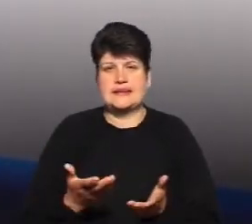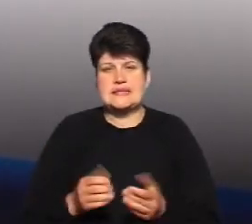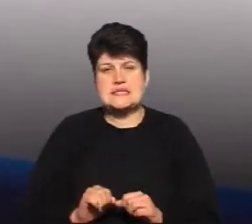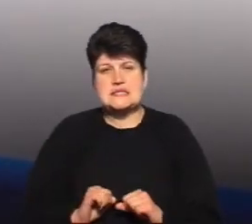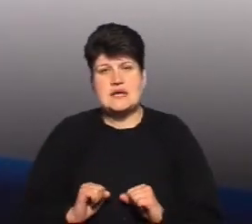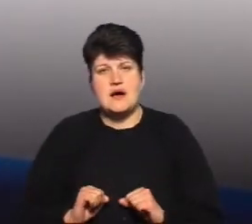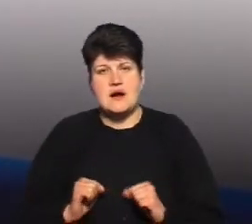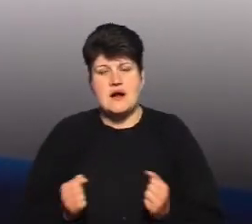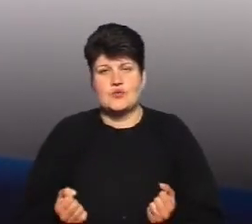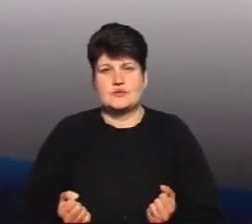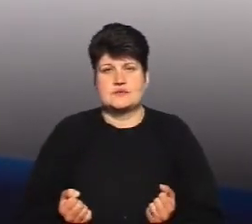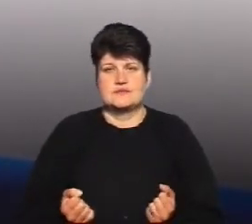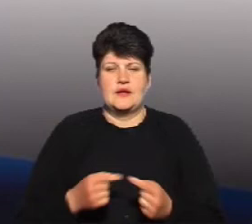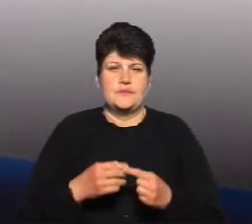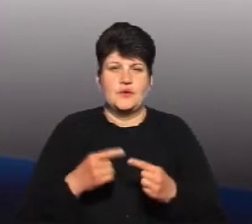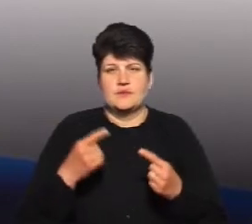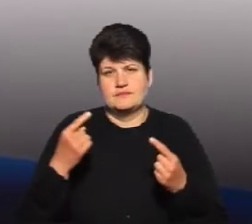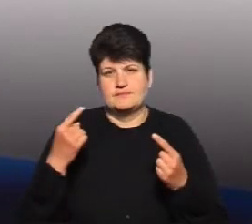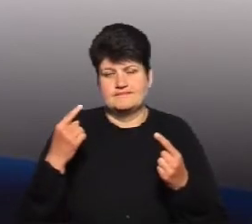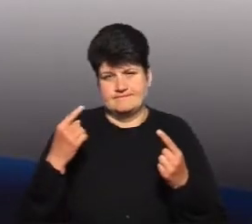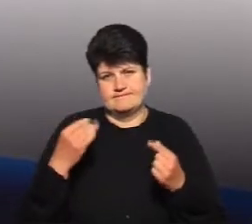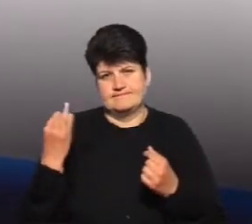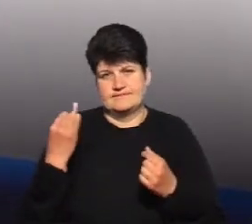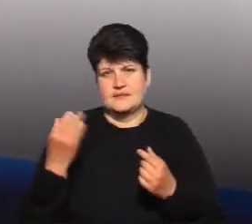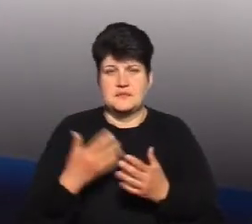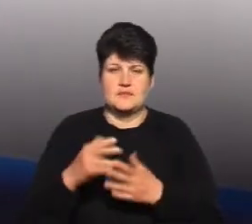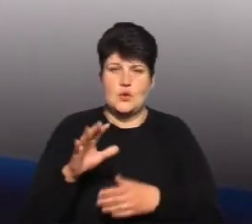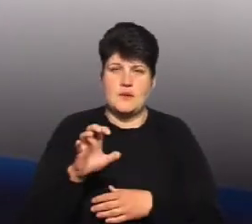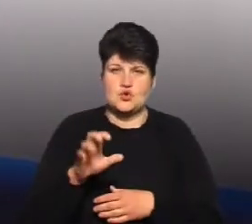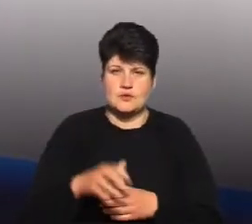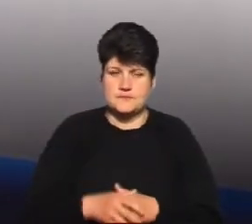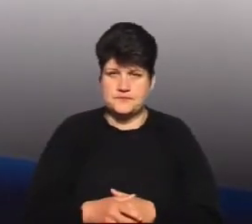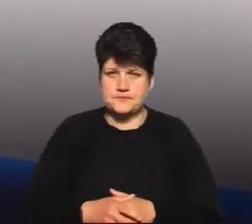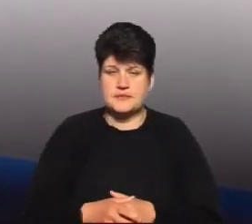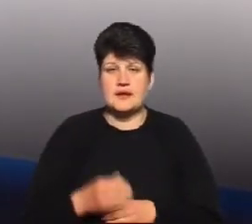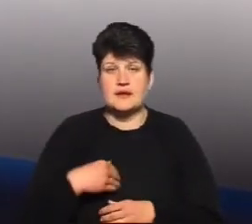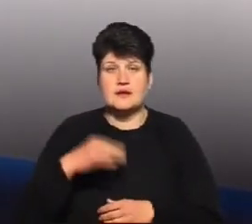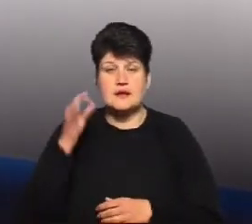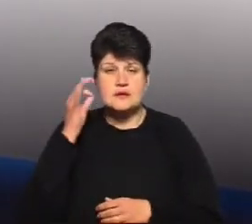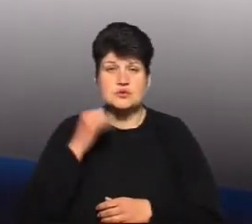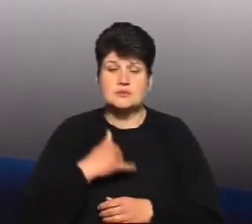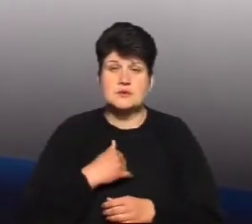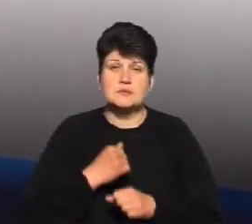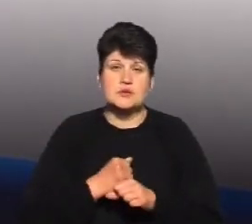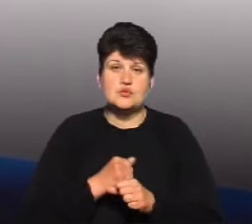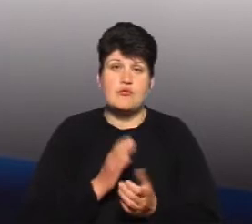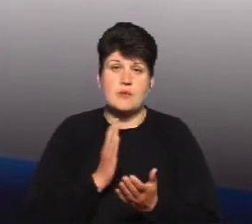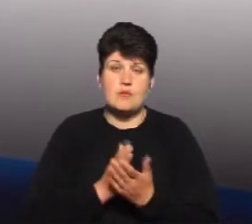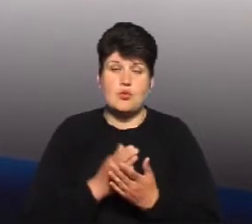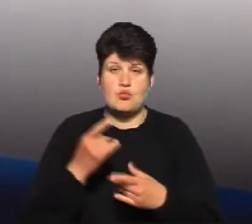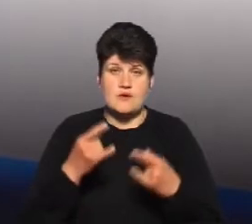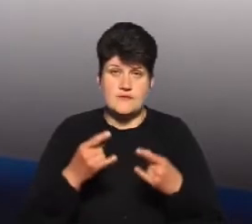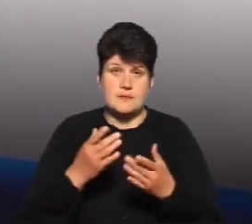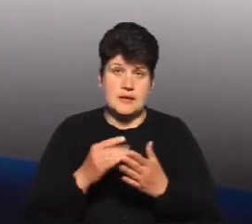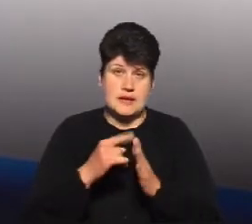якби урізноманітнити своє дозвілля, десь близько 500. Я нагадаю нашим глядачам, що ми працюємо у прямому ефірі. Якщо маєте питання до